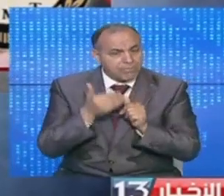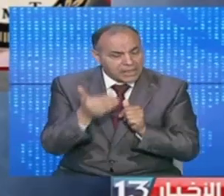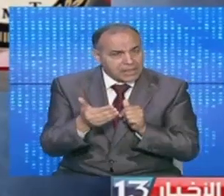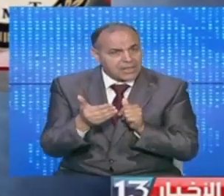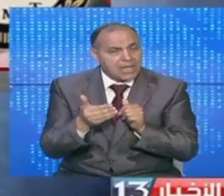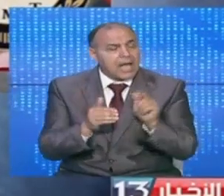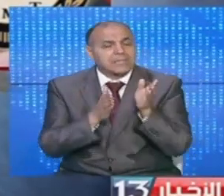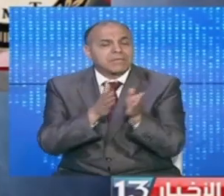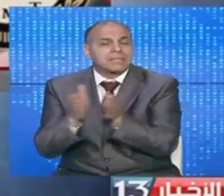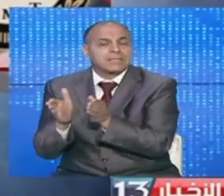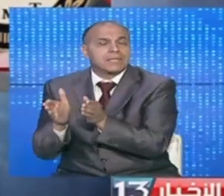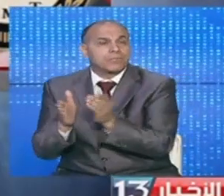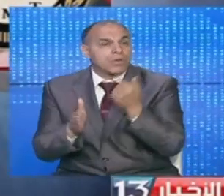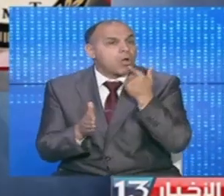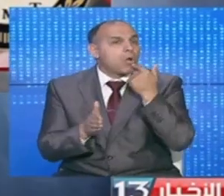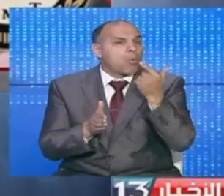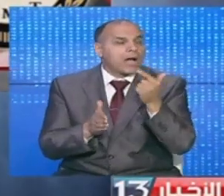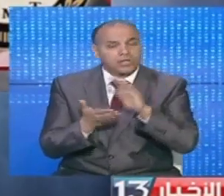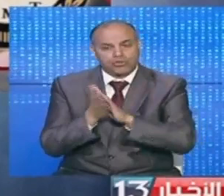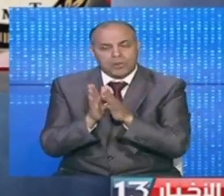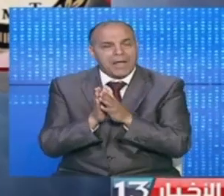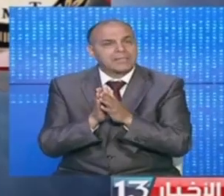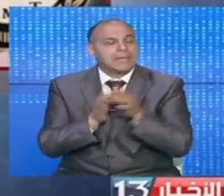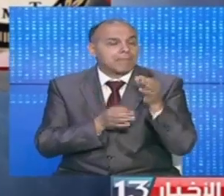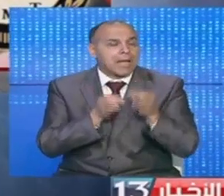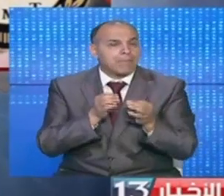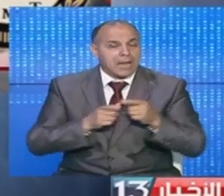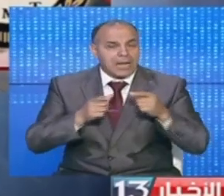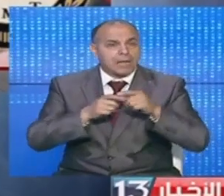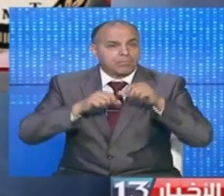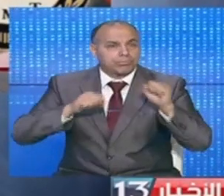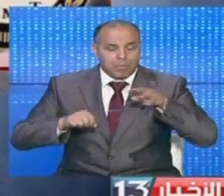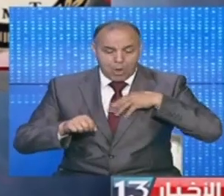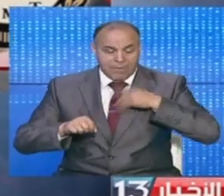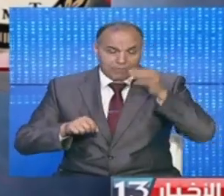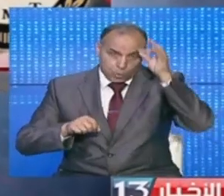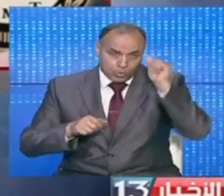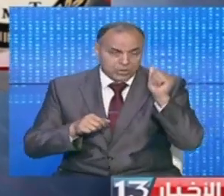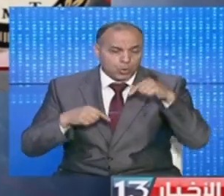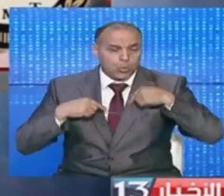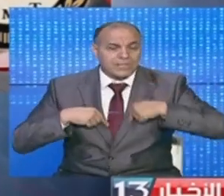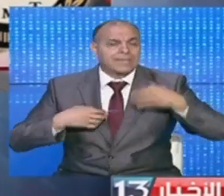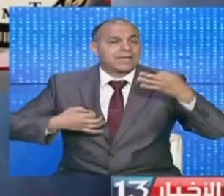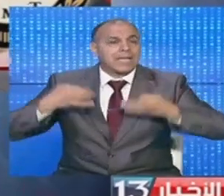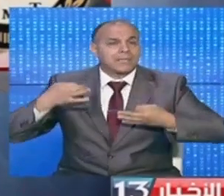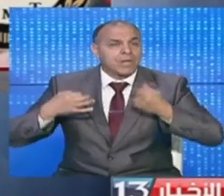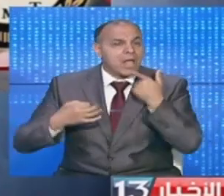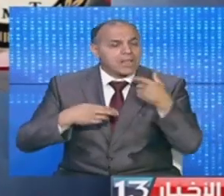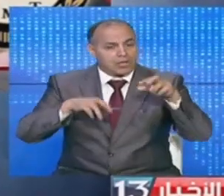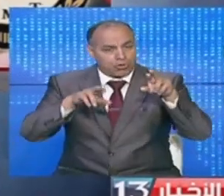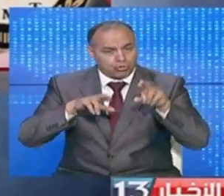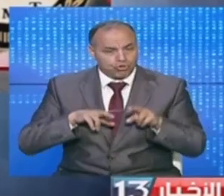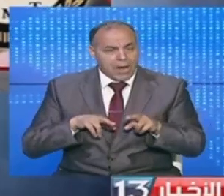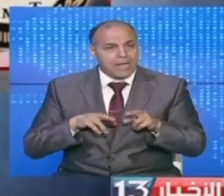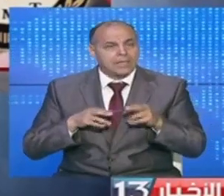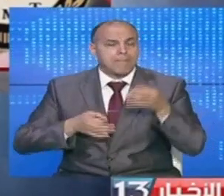حسب الاختصاصات. واعتبرت الجمعية أن طلب الهيئة الوطنية للمحامين بتونس لوزارة العدل بإرجاع